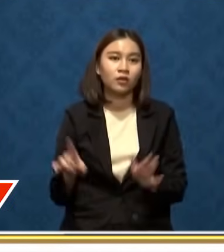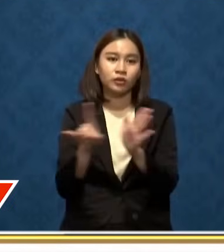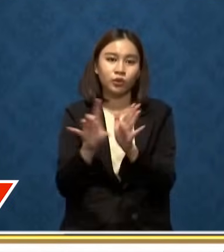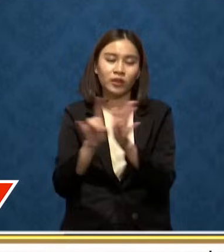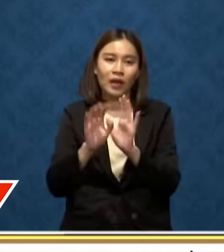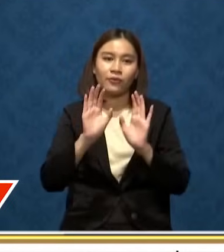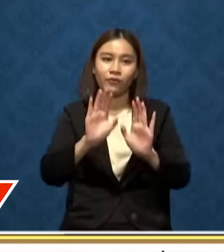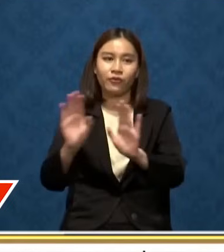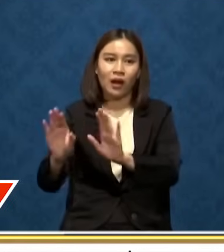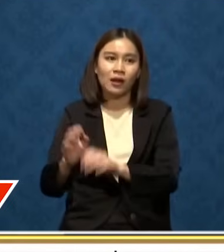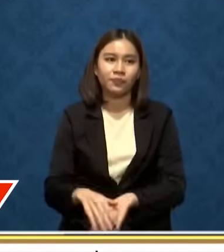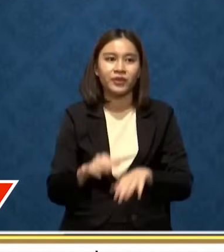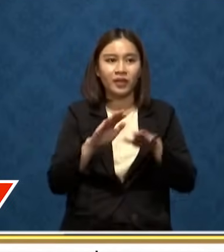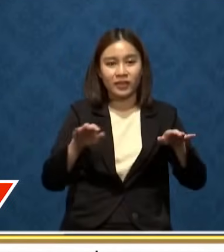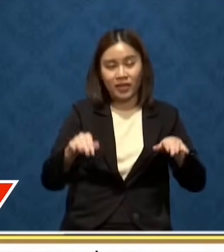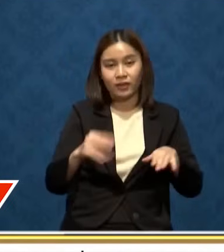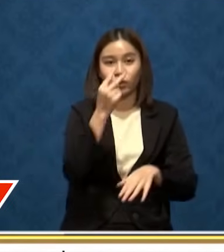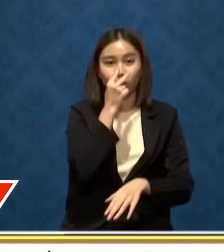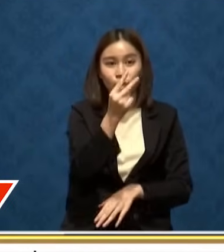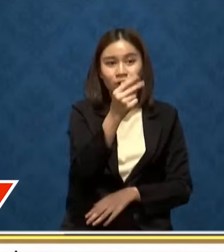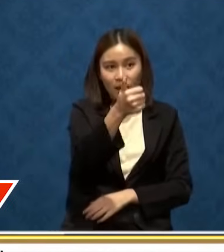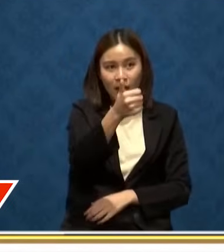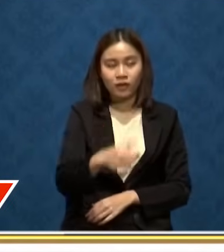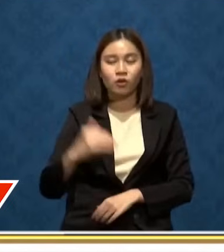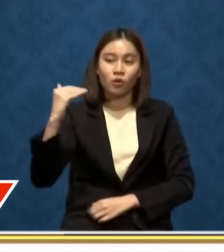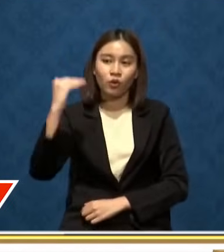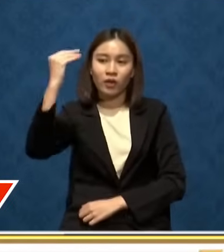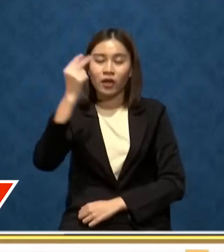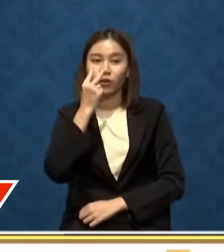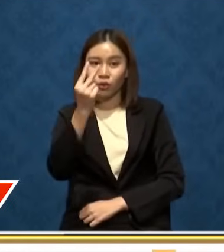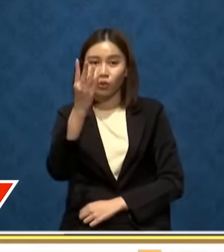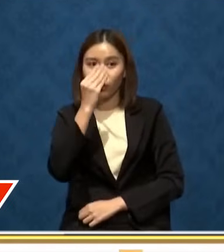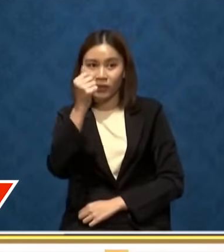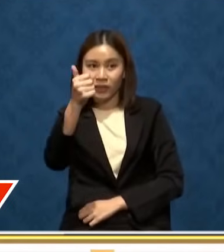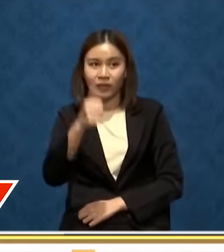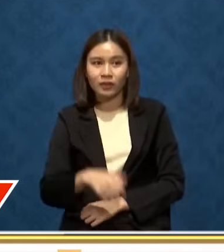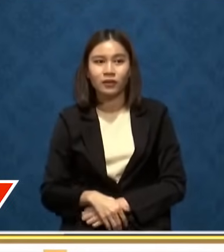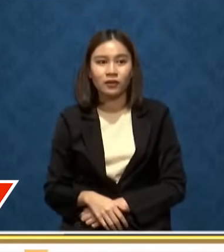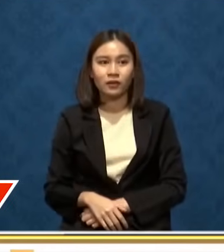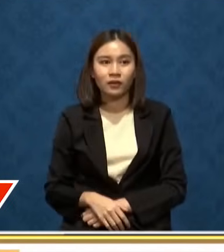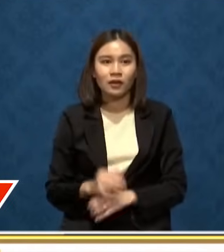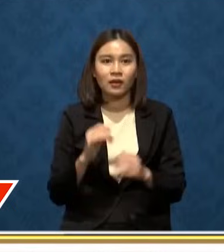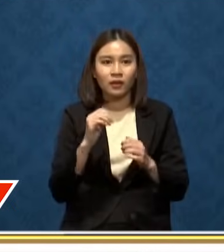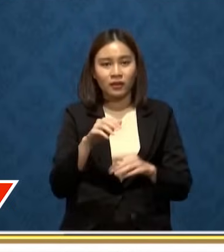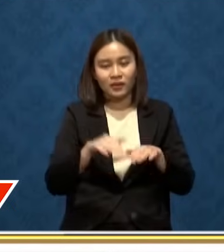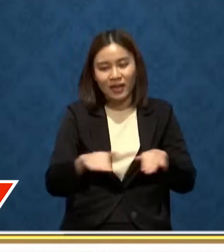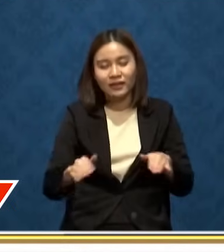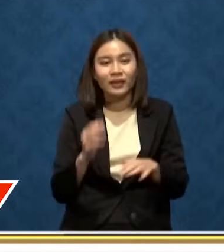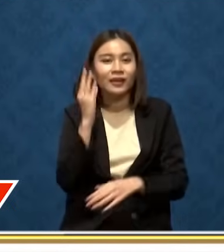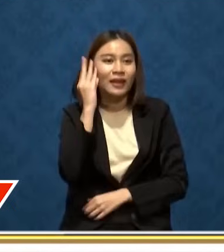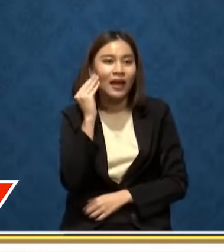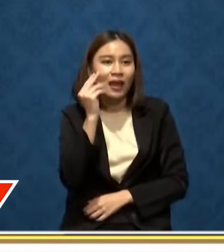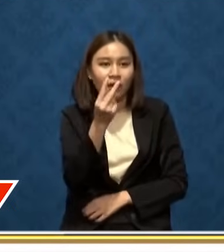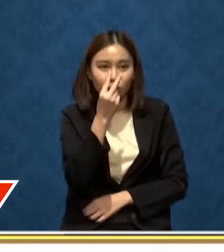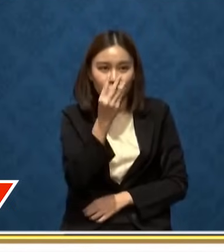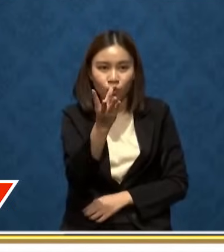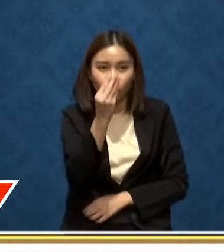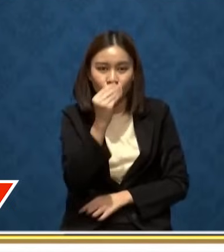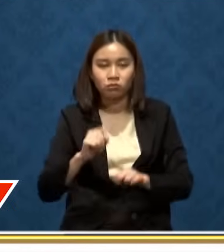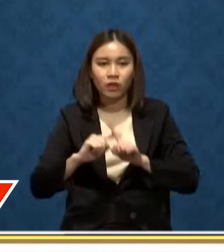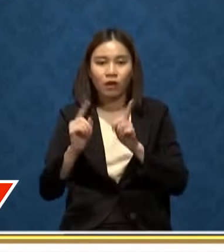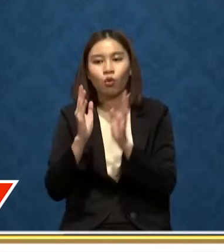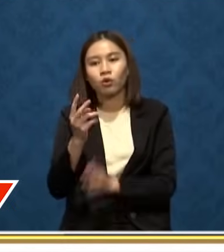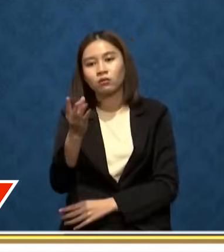ไว้เด็กดูได้ผู้ใหญ่ดูดีเด็กยิ่งเล็กยิ่งดูดีนะครับแต่ไม่มีค